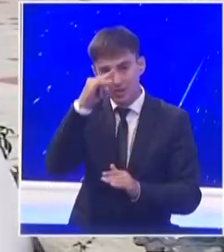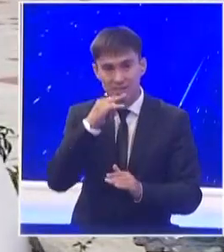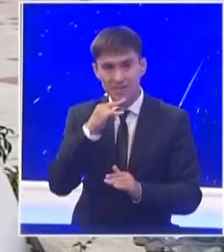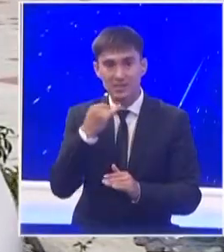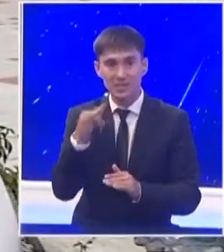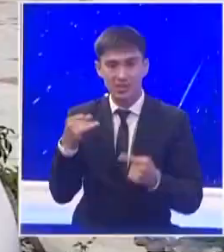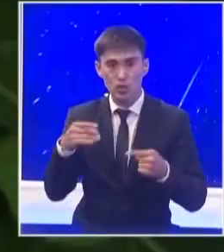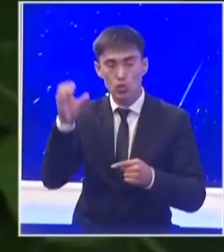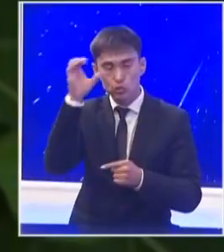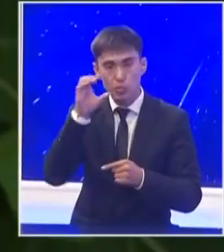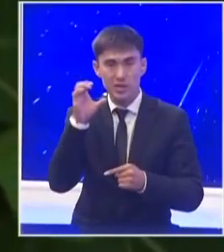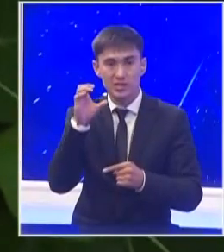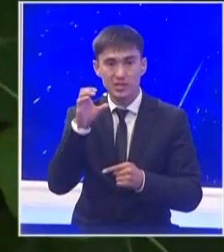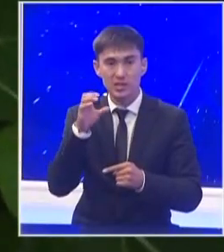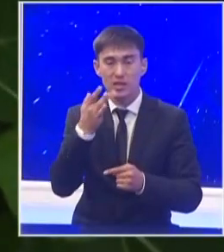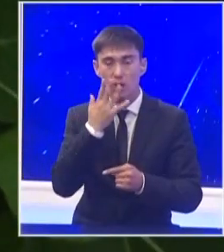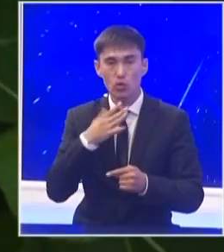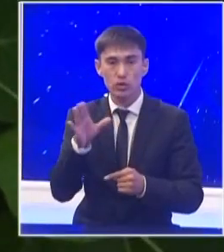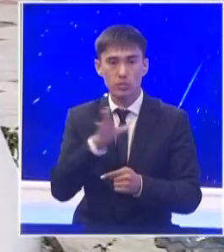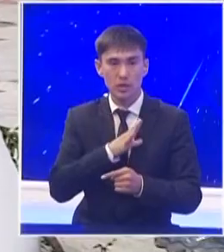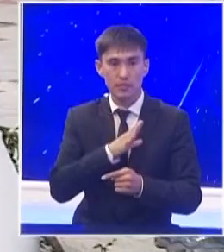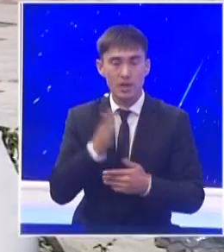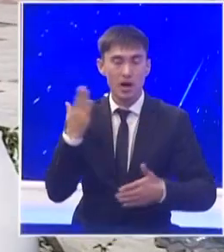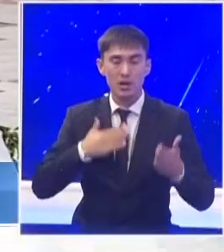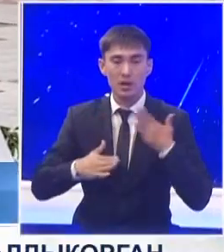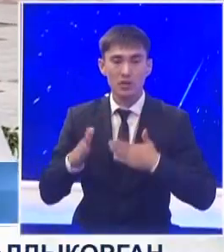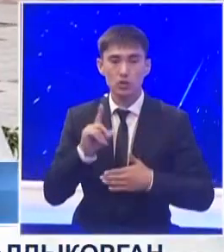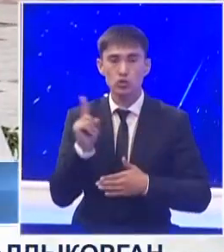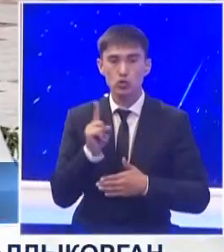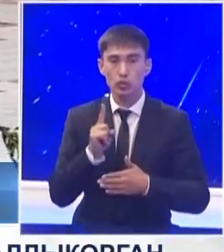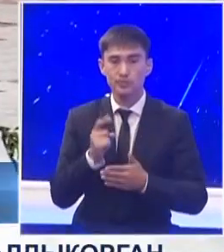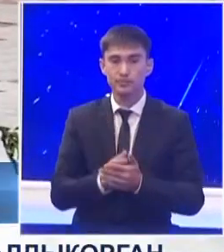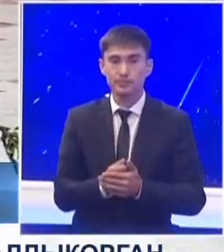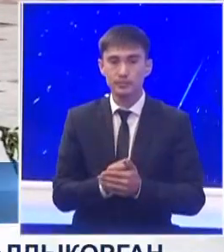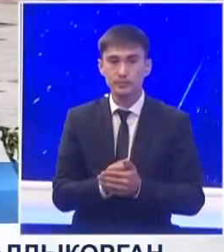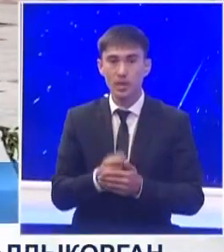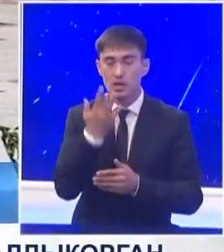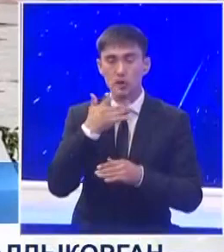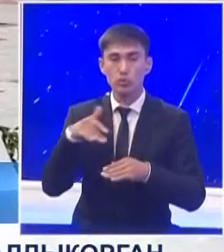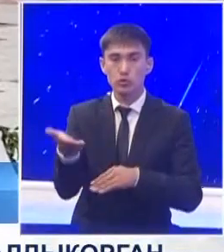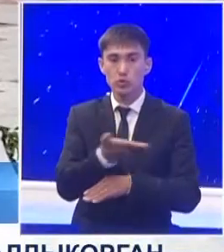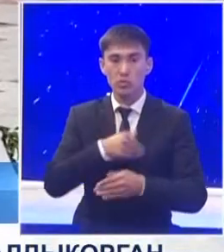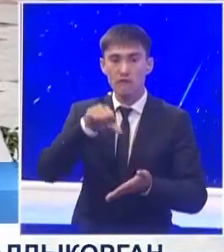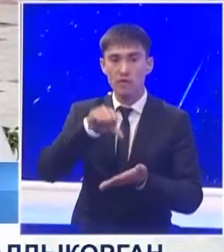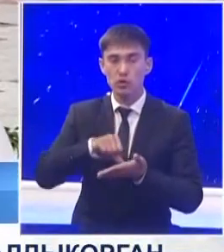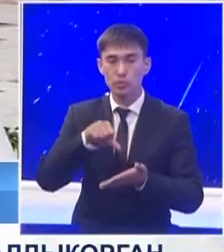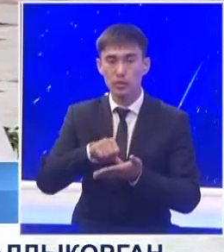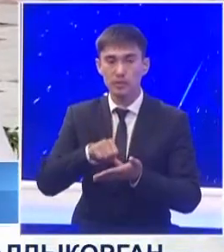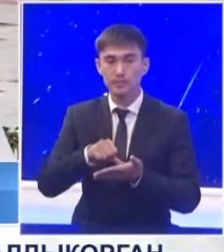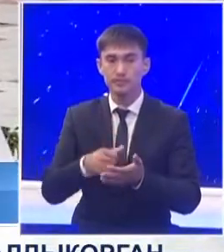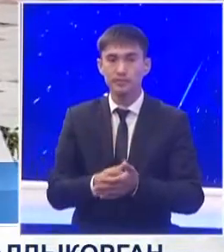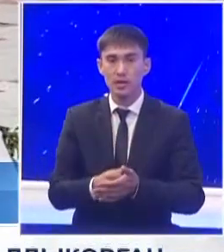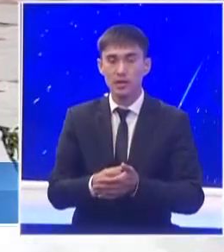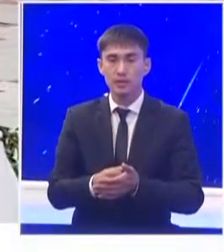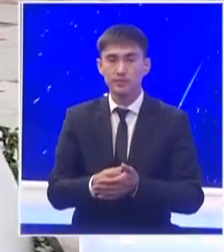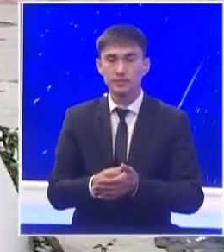но и там узбекские народы были. Мы рады, что за рубежом мы выступили в